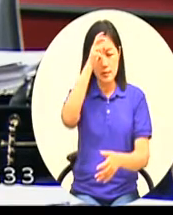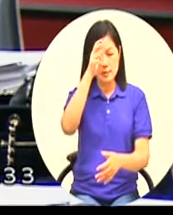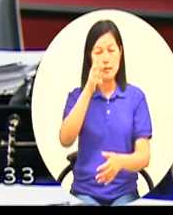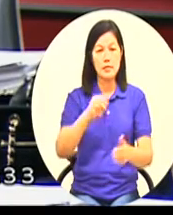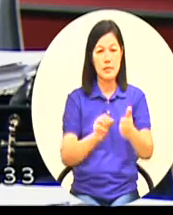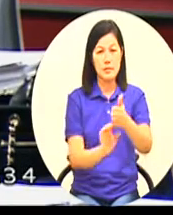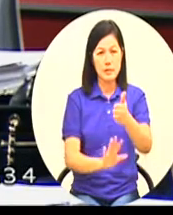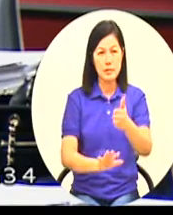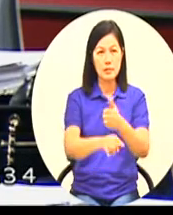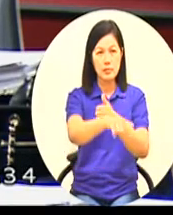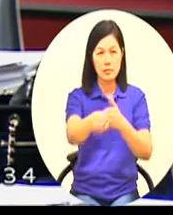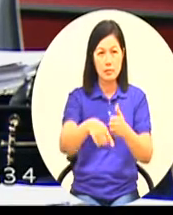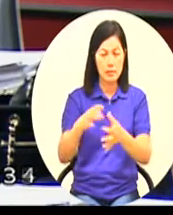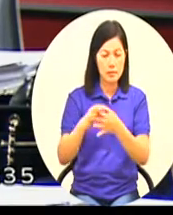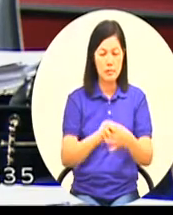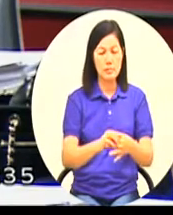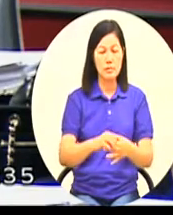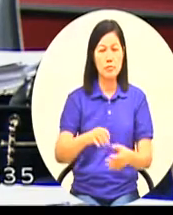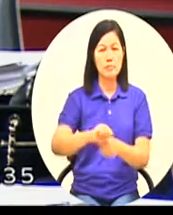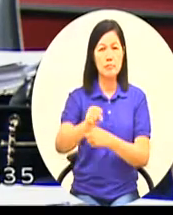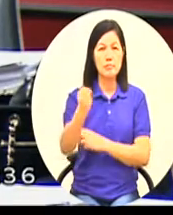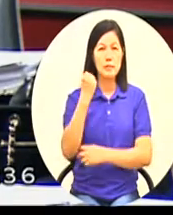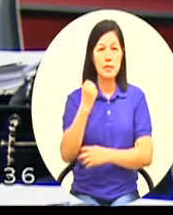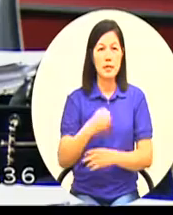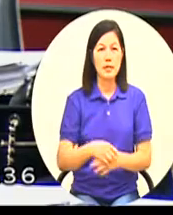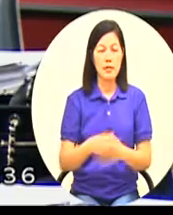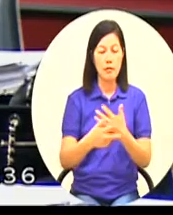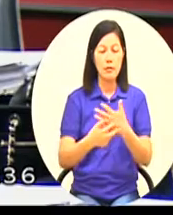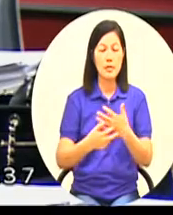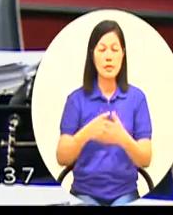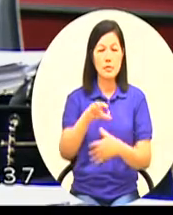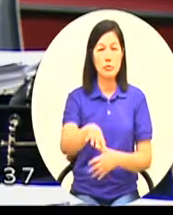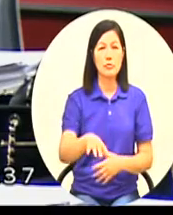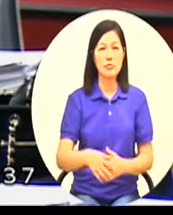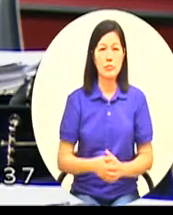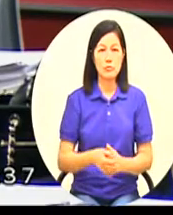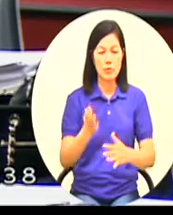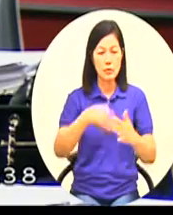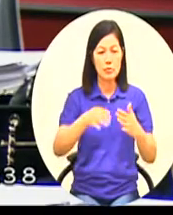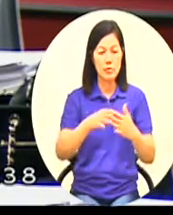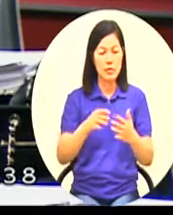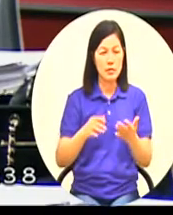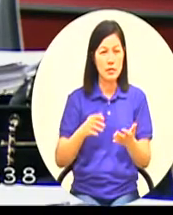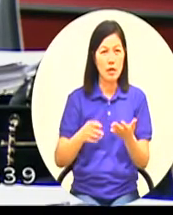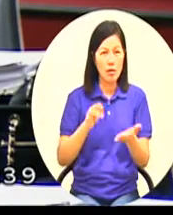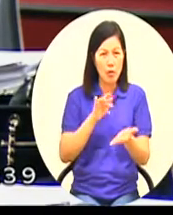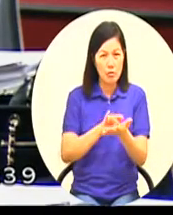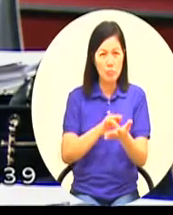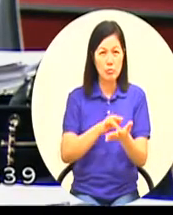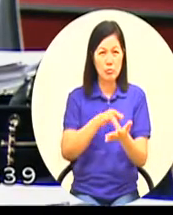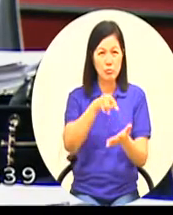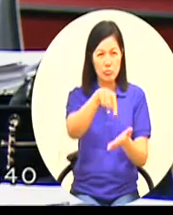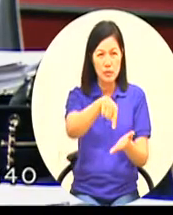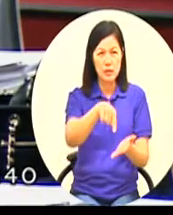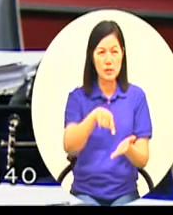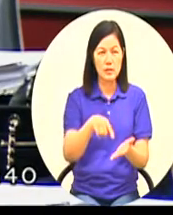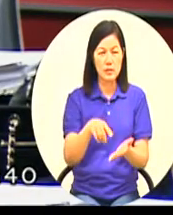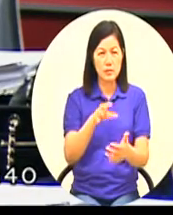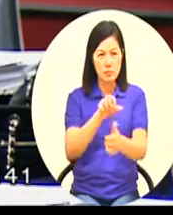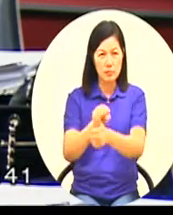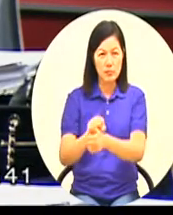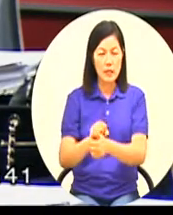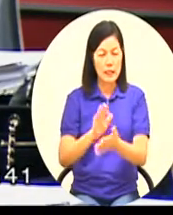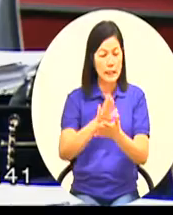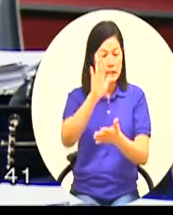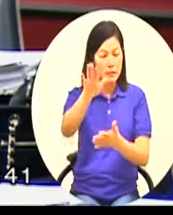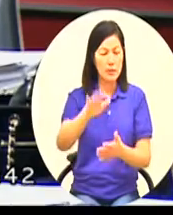持续的加强。好，我在这边其实卫生局也同步啦哦，总是校园的毒品的部分，我不晓得说将来有没有机会